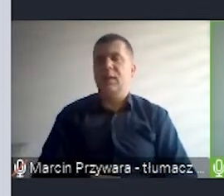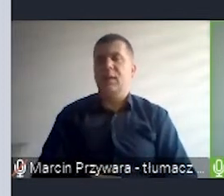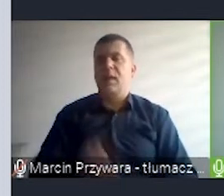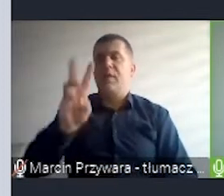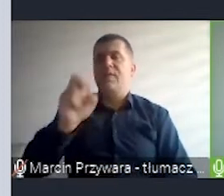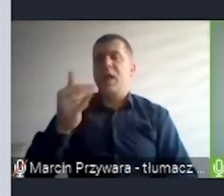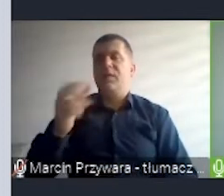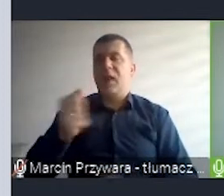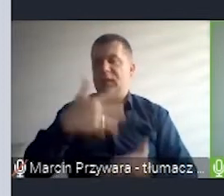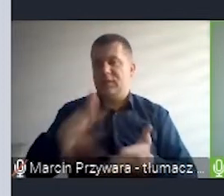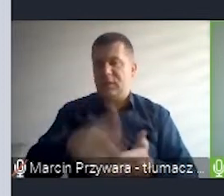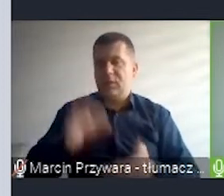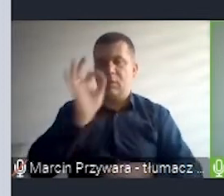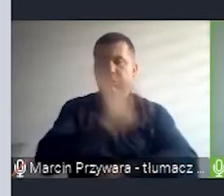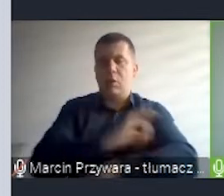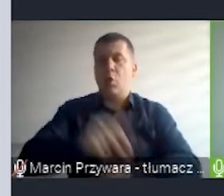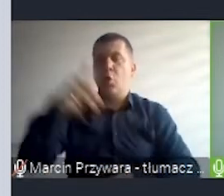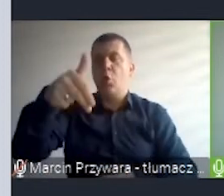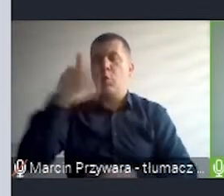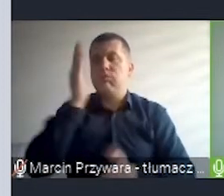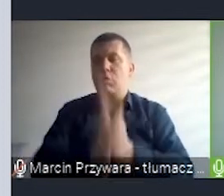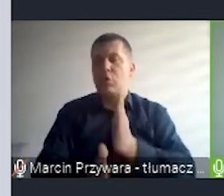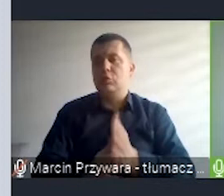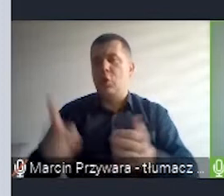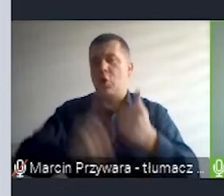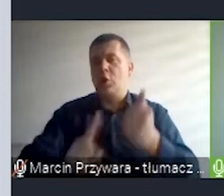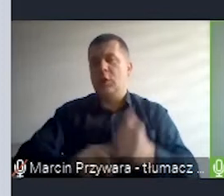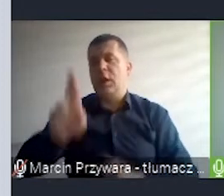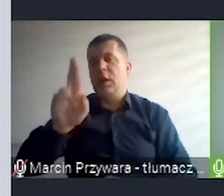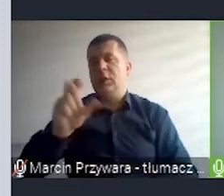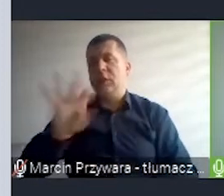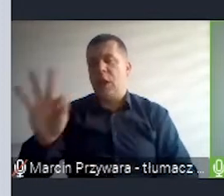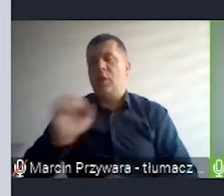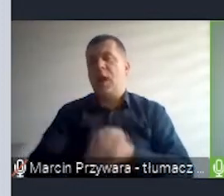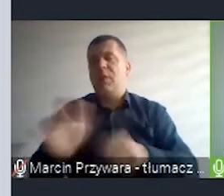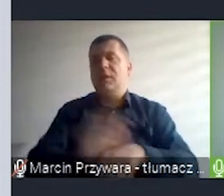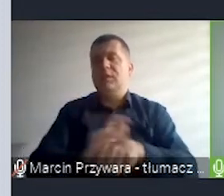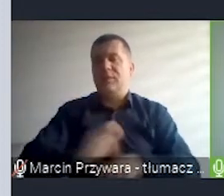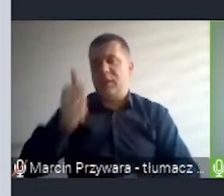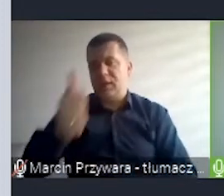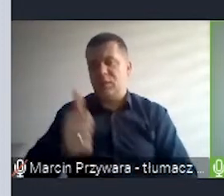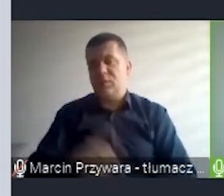Weryfikacja wydatków w projektach uproszczonych, czyli tych rozliczanych ryczałtem czy stawką jednostkową,